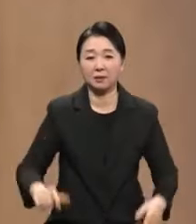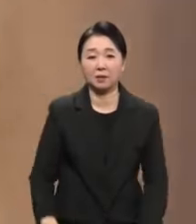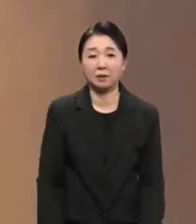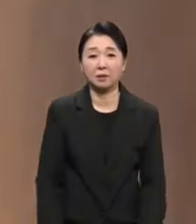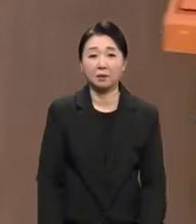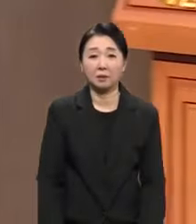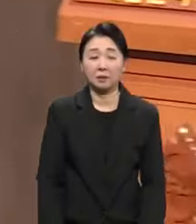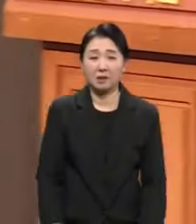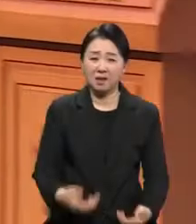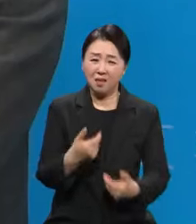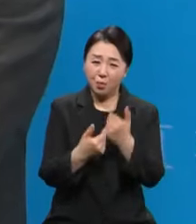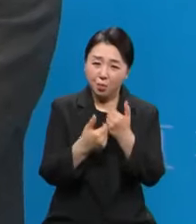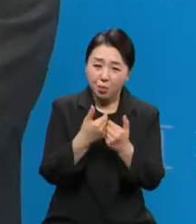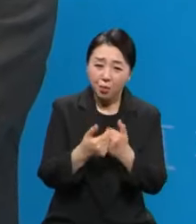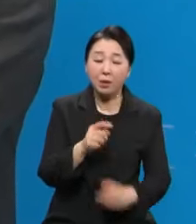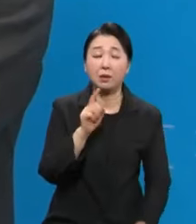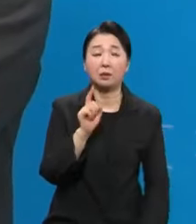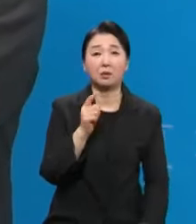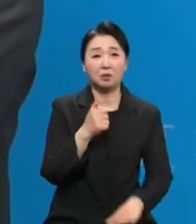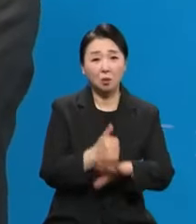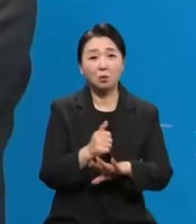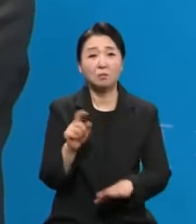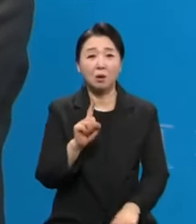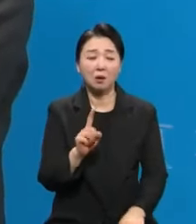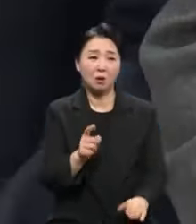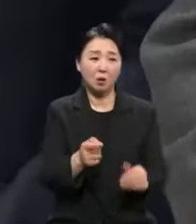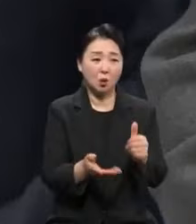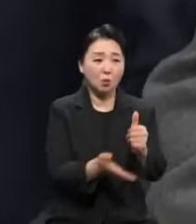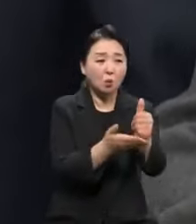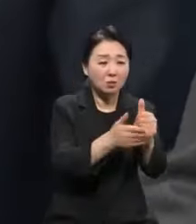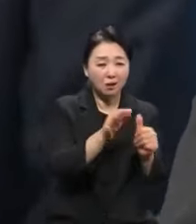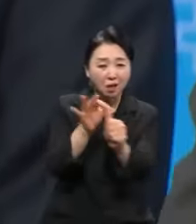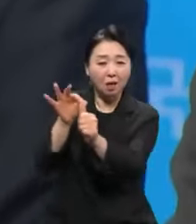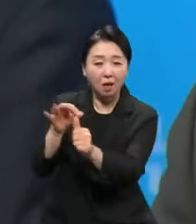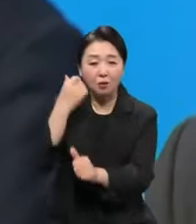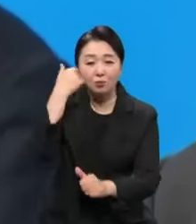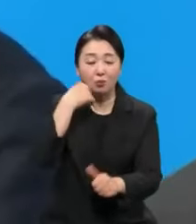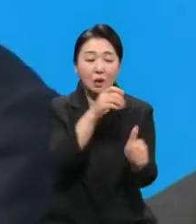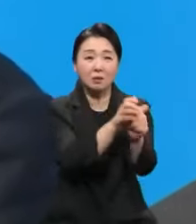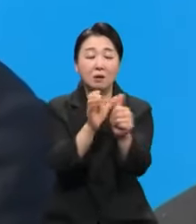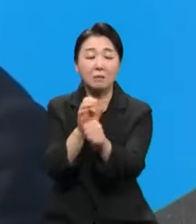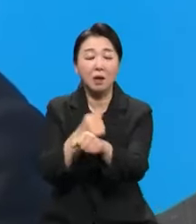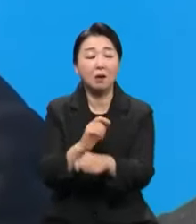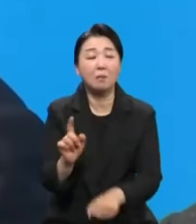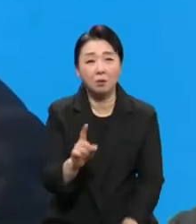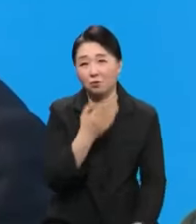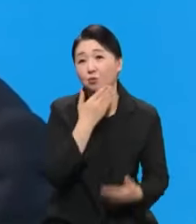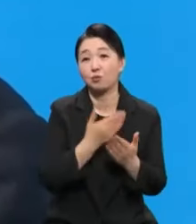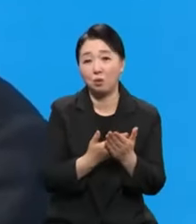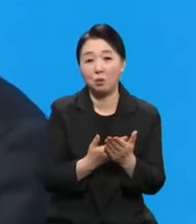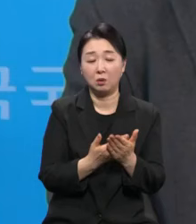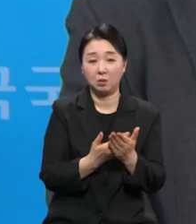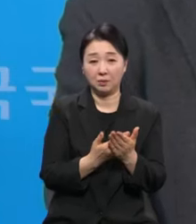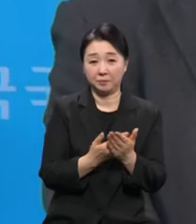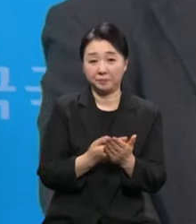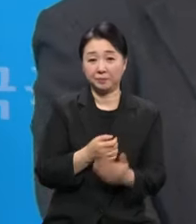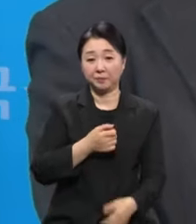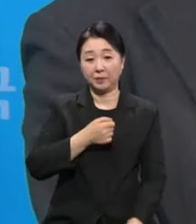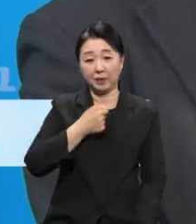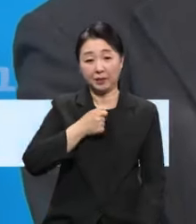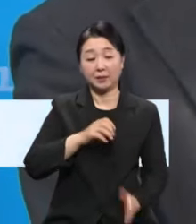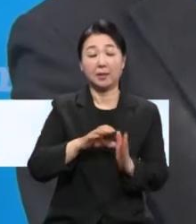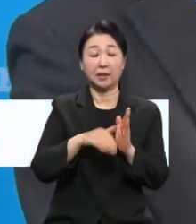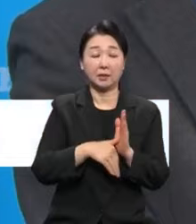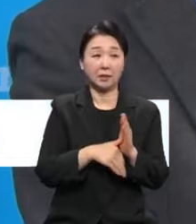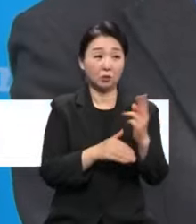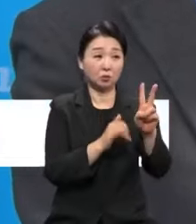갈등의 핵심은 결국 공천 주도권 다툼으로 볼 수 있는데 이준석 대표가 기자들에게 이낙연, 김종민 두 사람이 그만둘